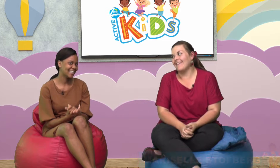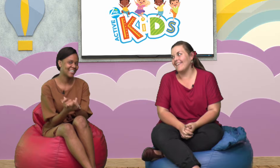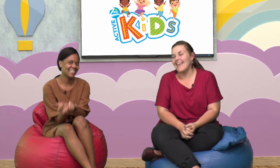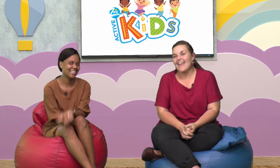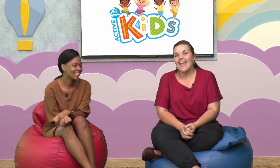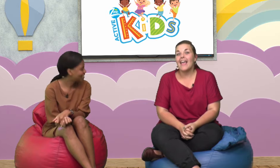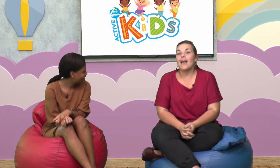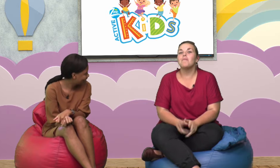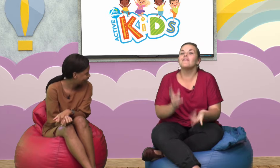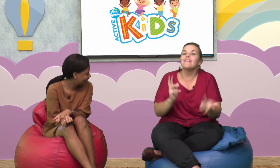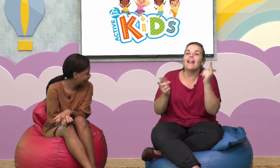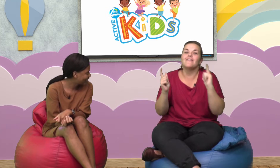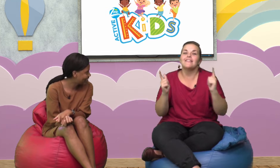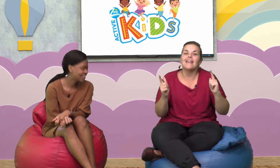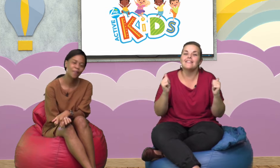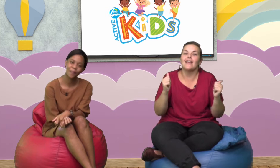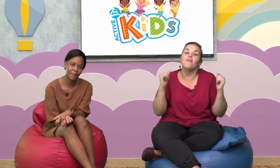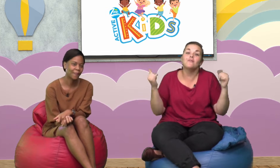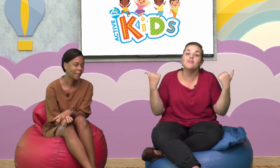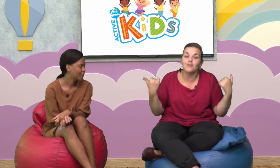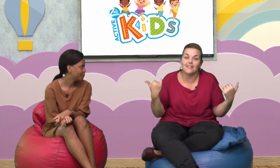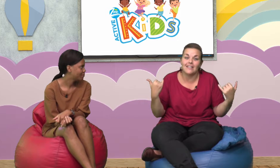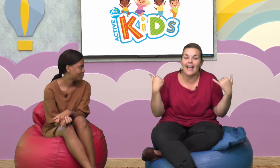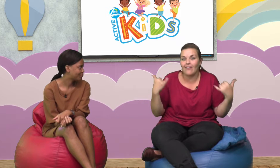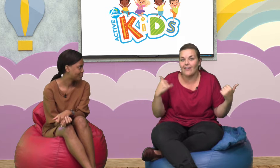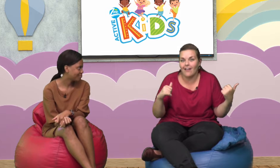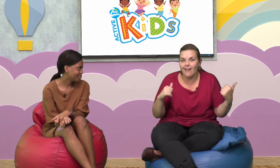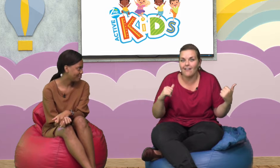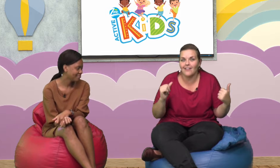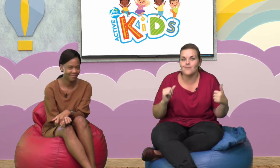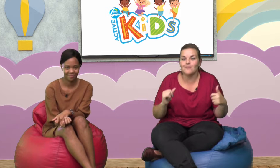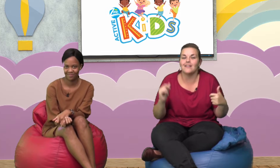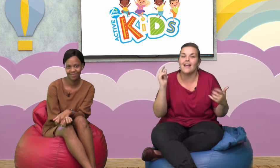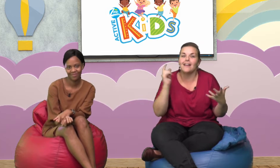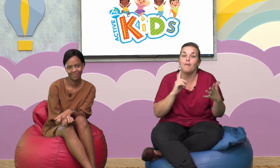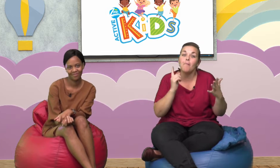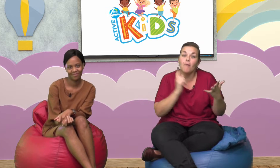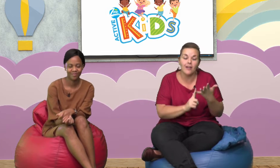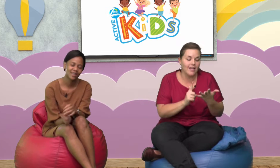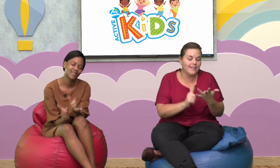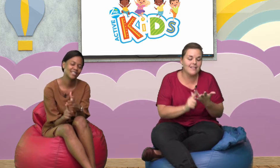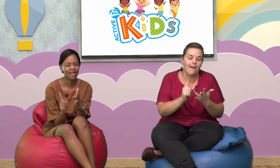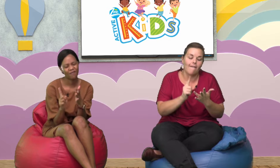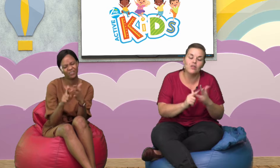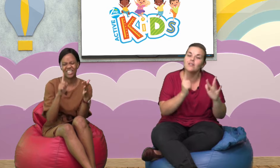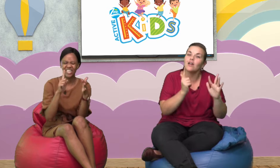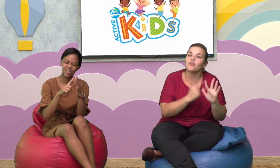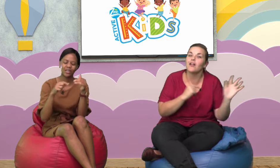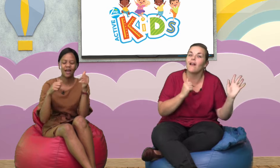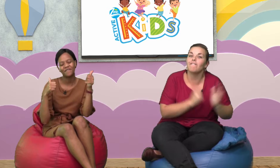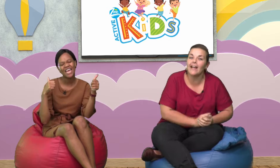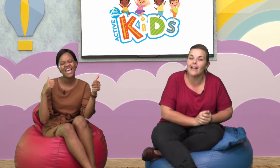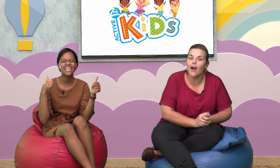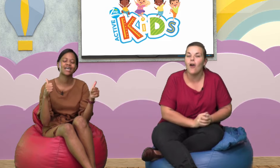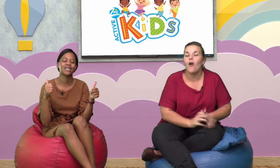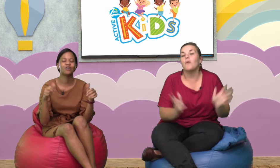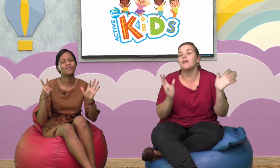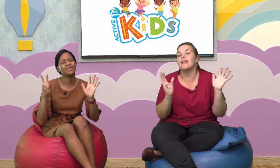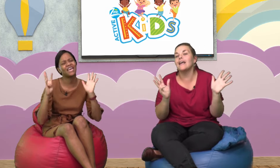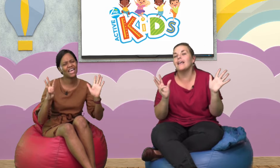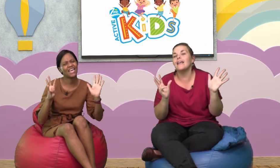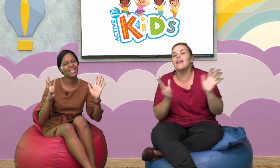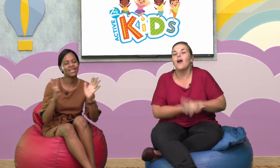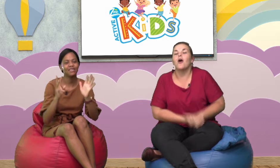Lekker. Ja. En gepraat van televisie, as jy ons wil sien elke dag, kan jy ons kry maandag, dinsdag, woensdag, donderdag, vrydag